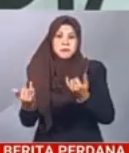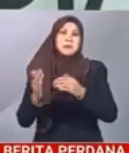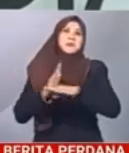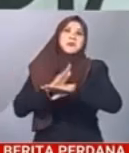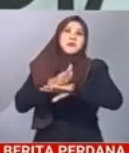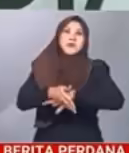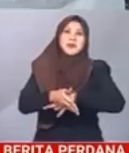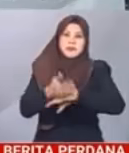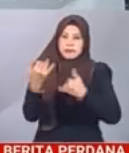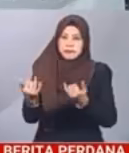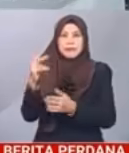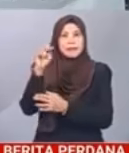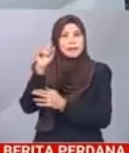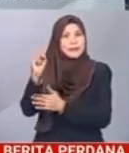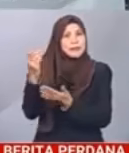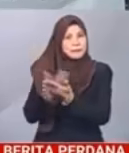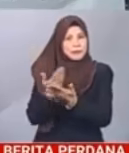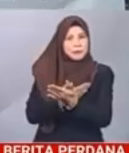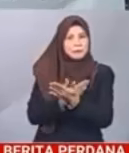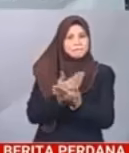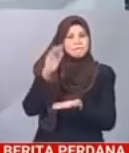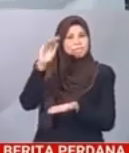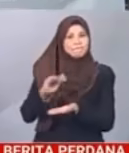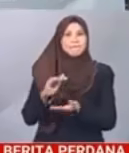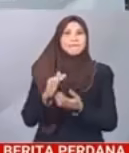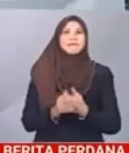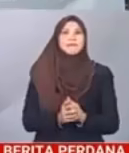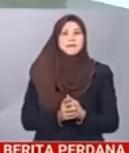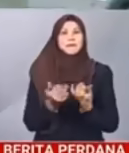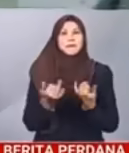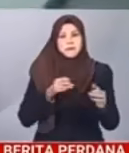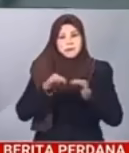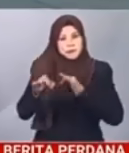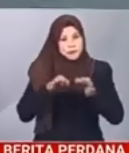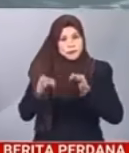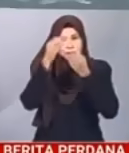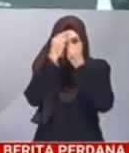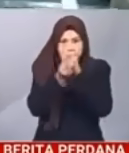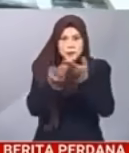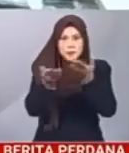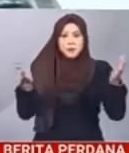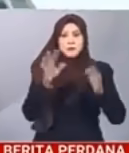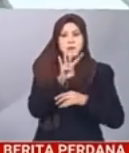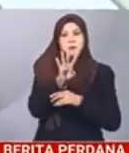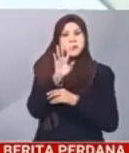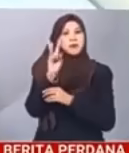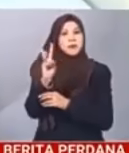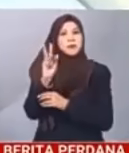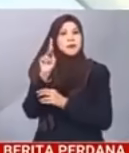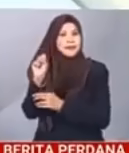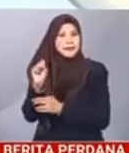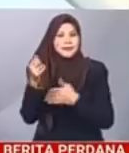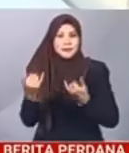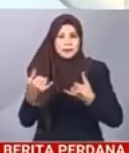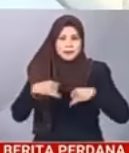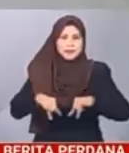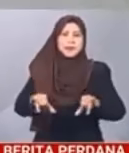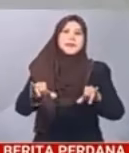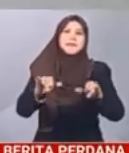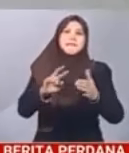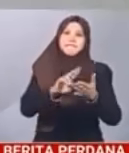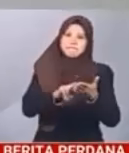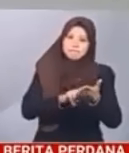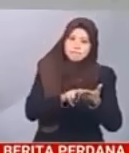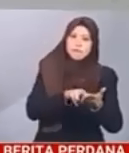baru Yang dilaporkan Hai mengulas lanjut beliau memaklumkan 46c sedang dirawat di unit perawatan